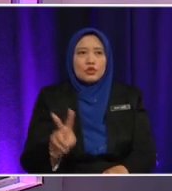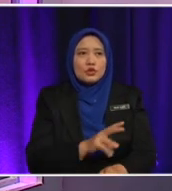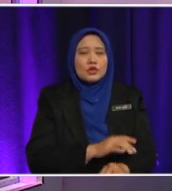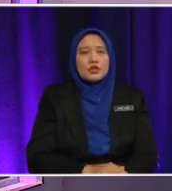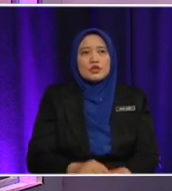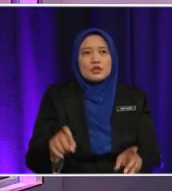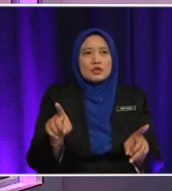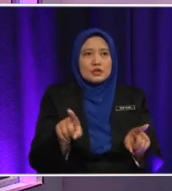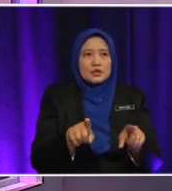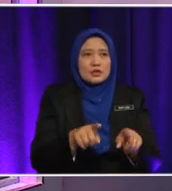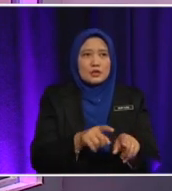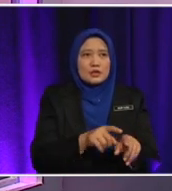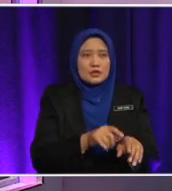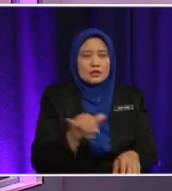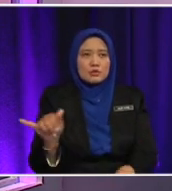time